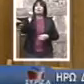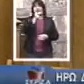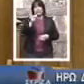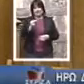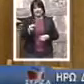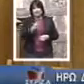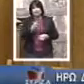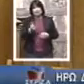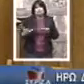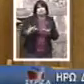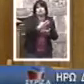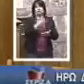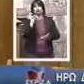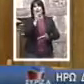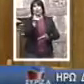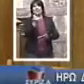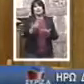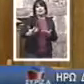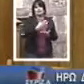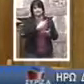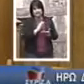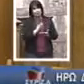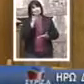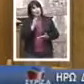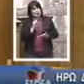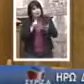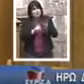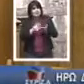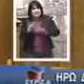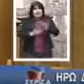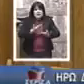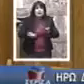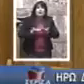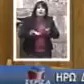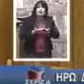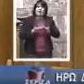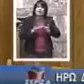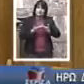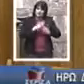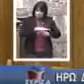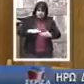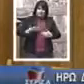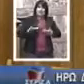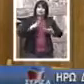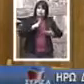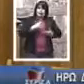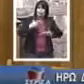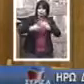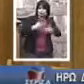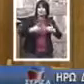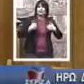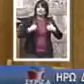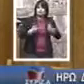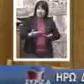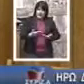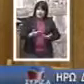όχι δημοσιονομικό. Και αυτό διότι γεφυρώνει με αλληλεγγύη τις προηγούμενες και τις επόμενες γενιές και αποτελεί εχέγγυο ότι